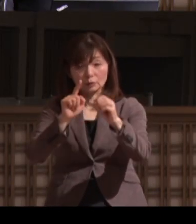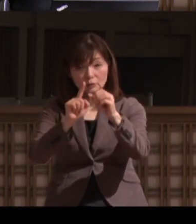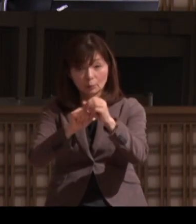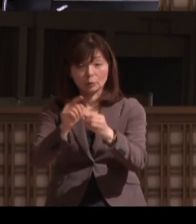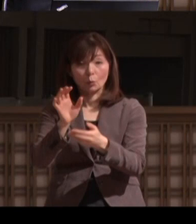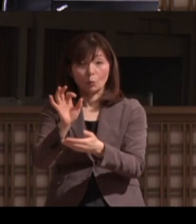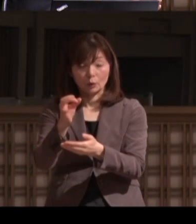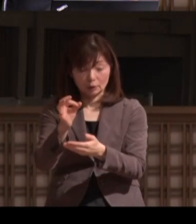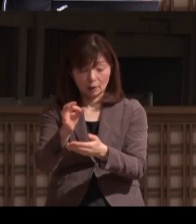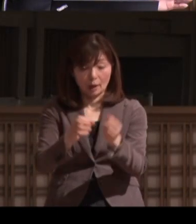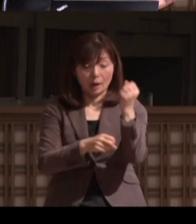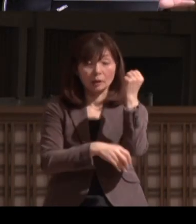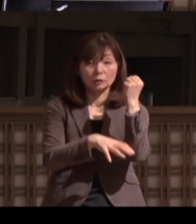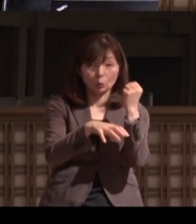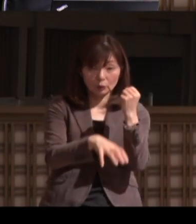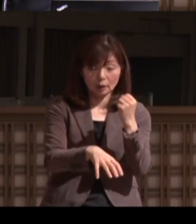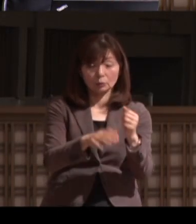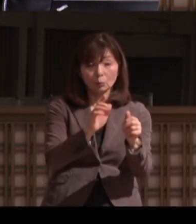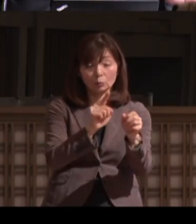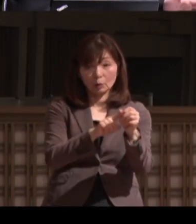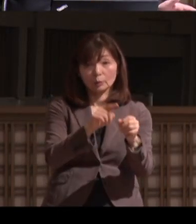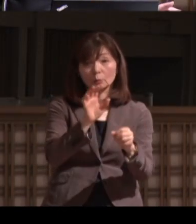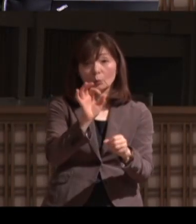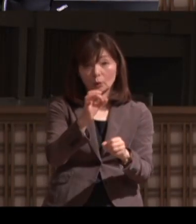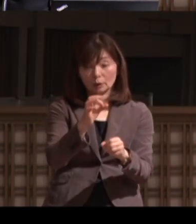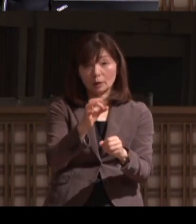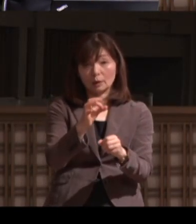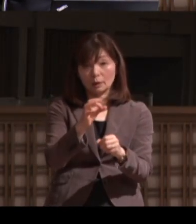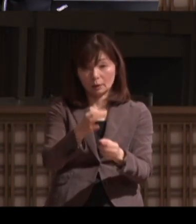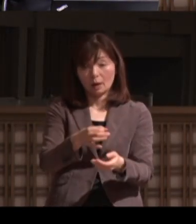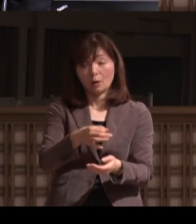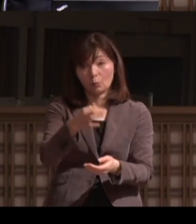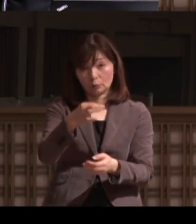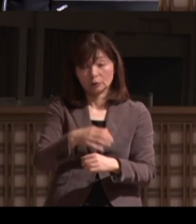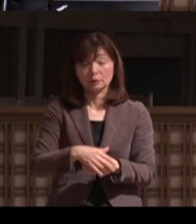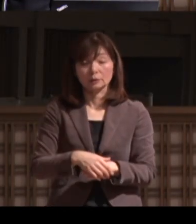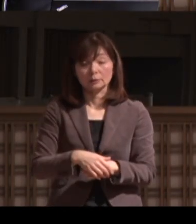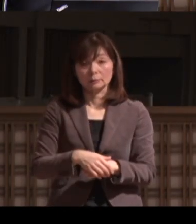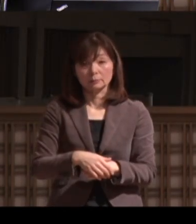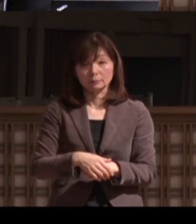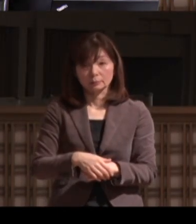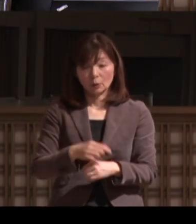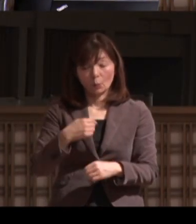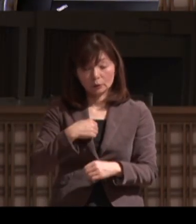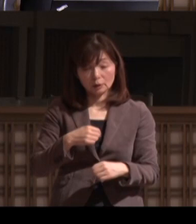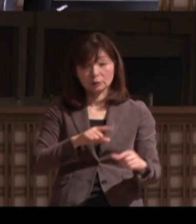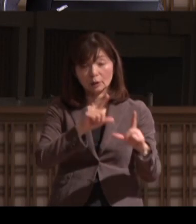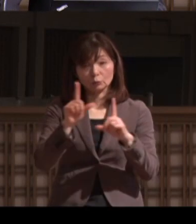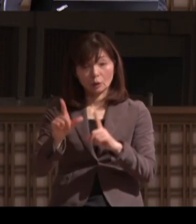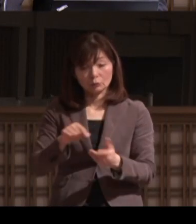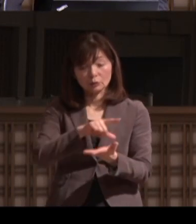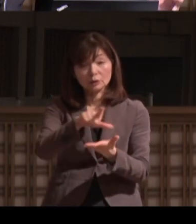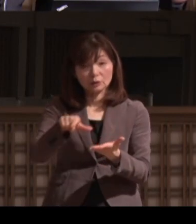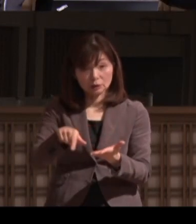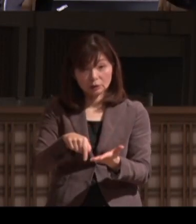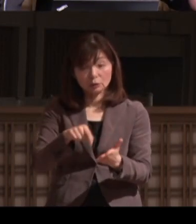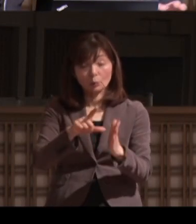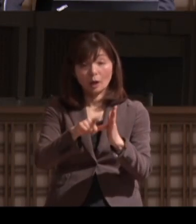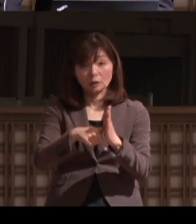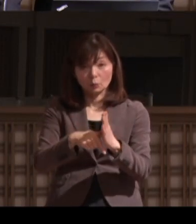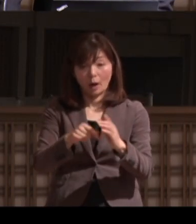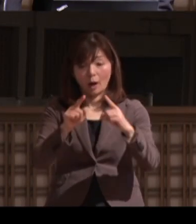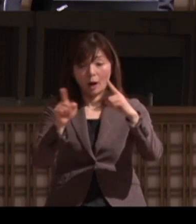ますこれはえ私が住んでる自治体とかに行けばですねいわゆる公民館とか